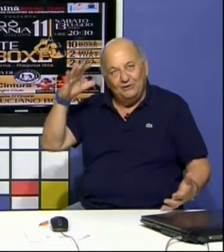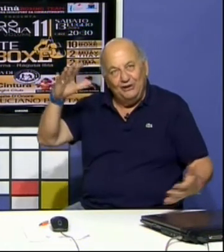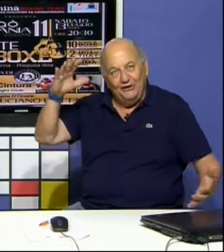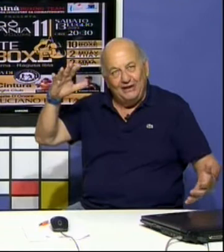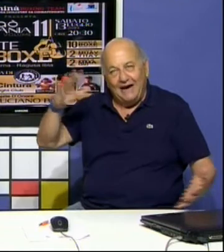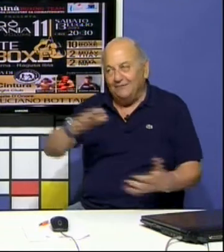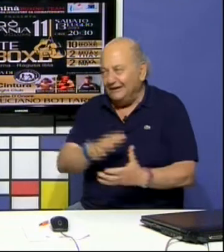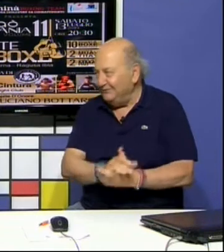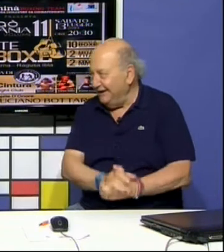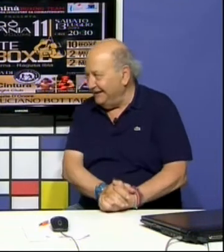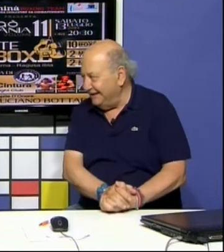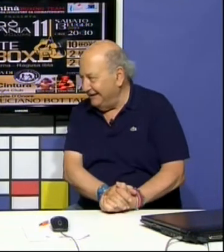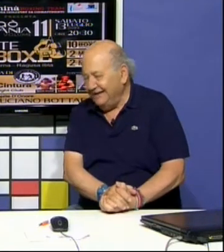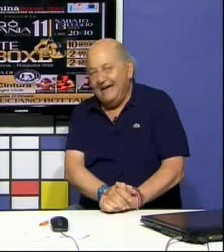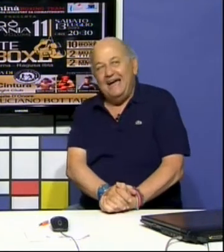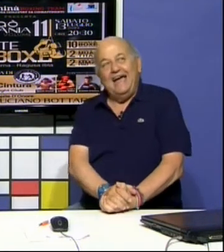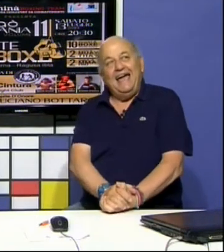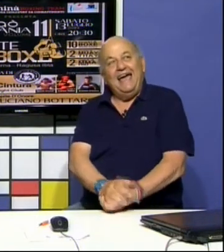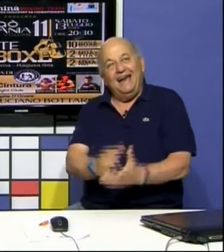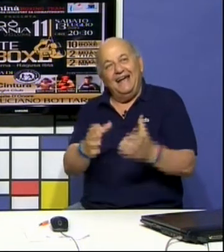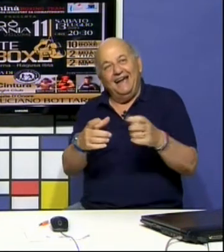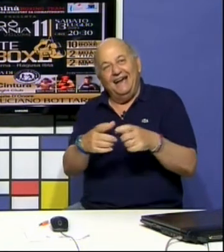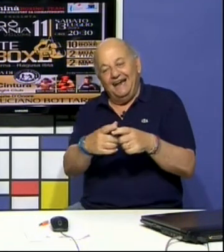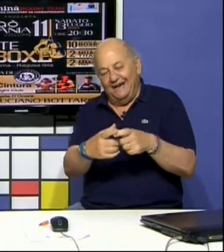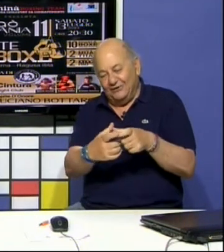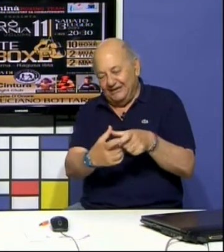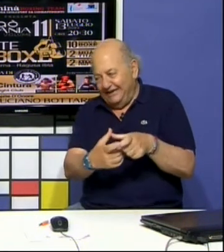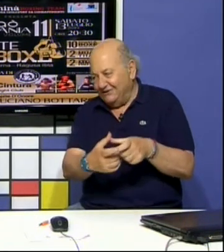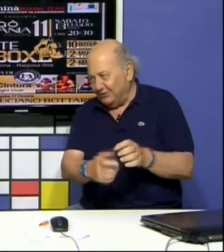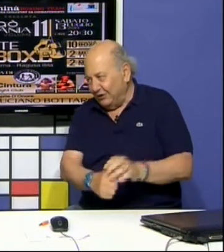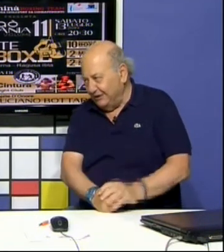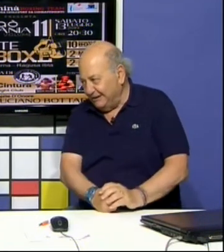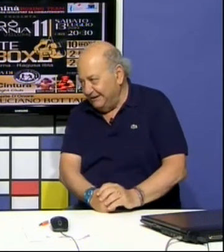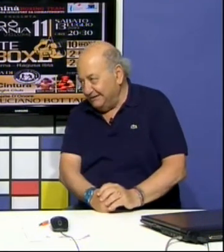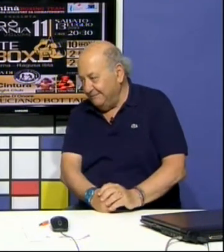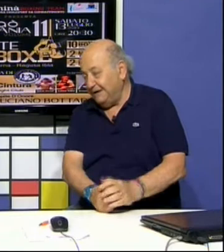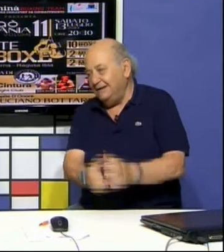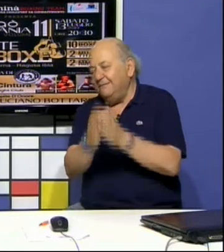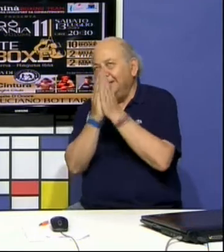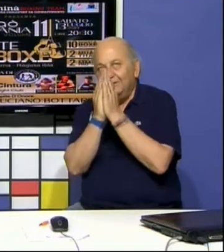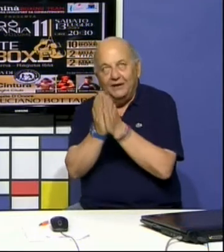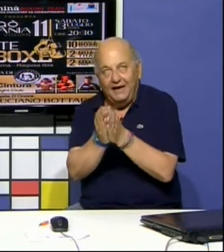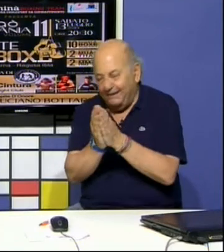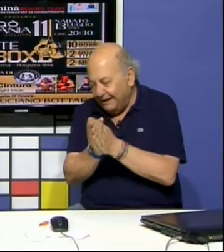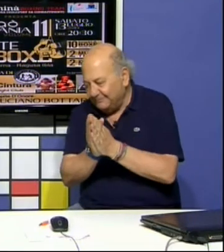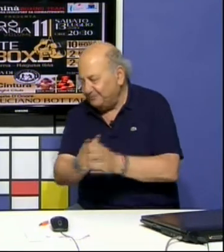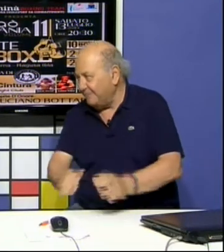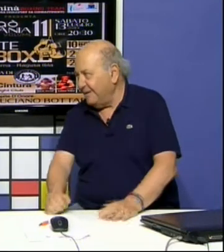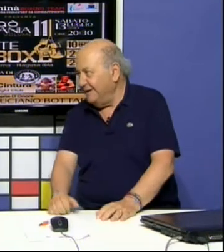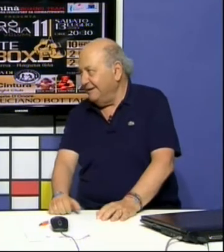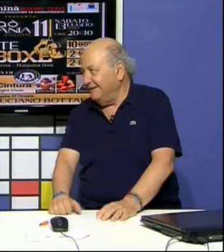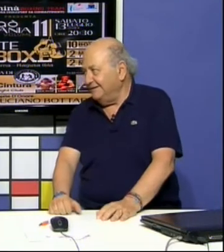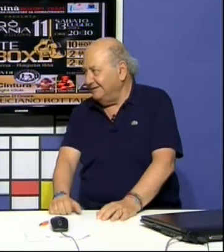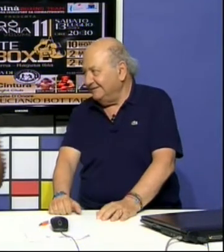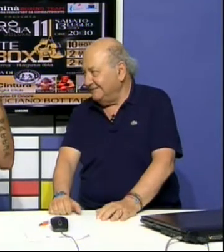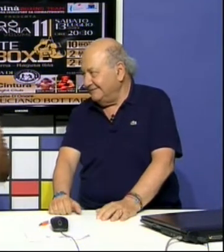un bottiglione d'acqua da 2 litri e le cose di riso tonde, perché dice, ma che deve perdere 2 chili? Gallette,